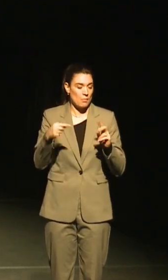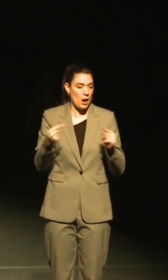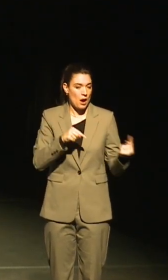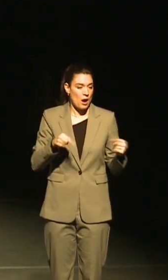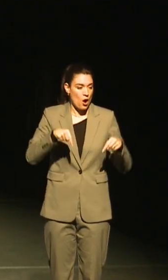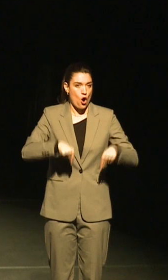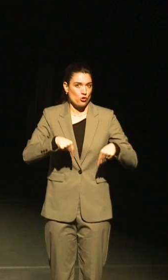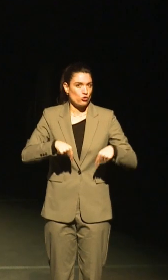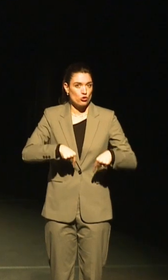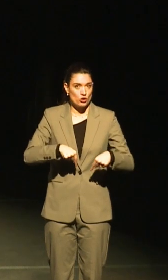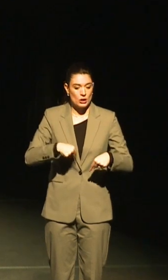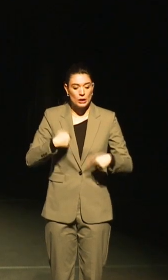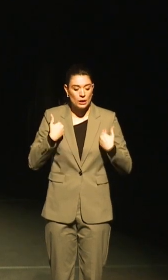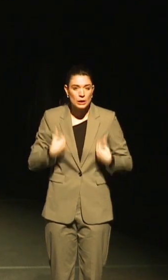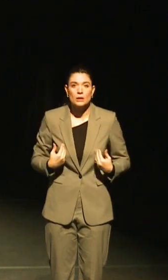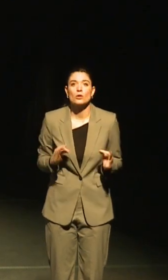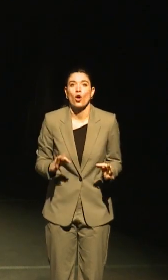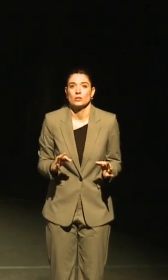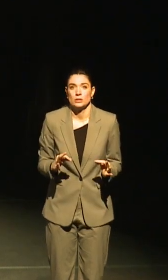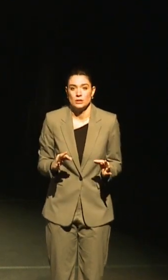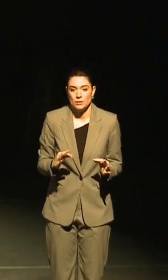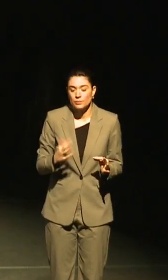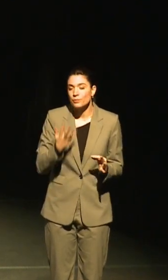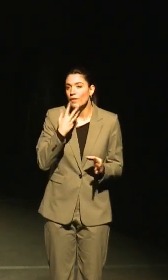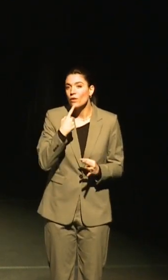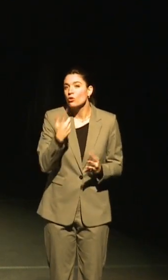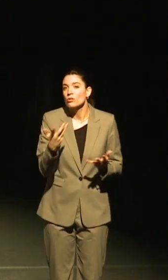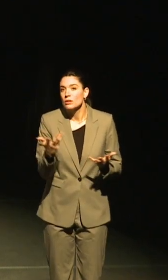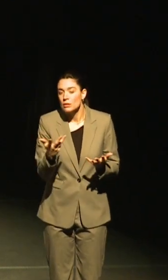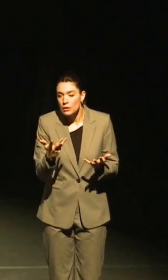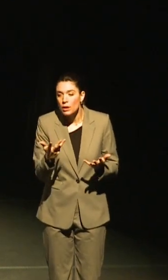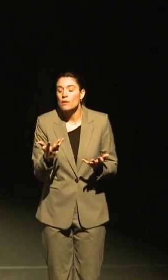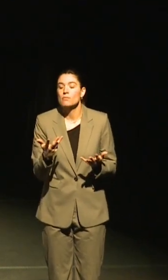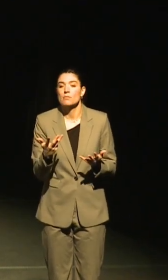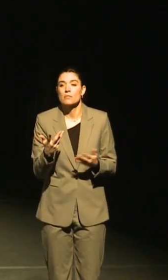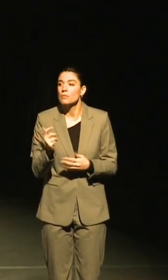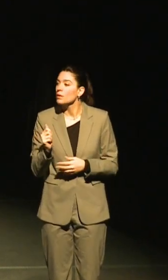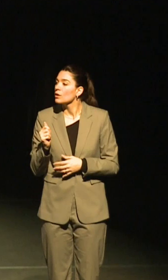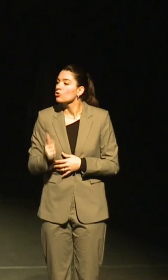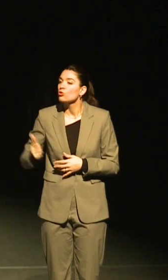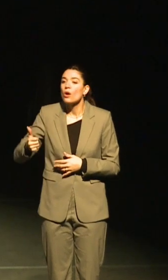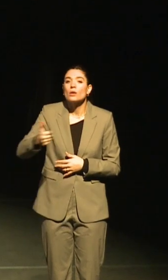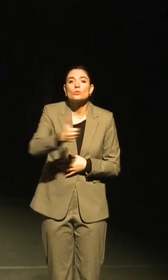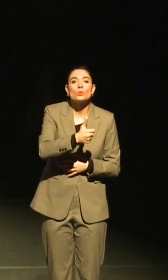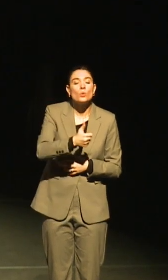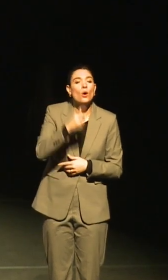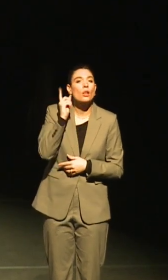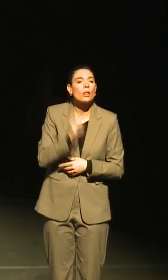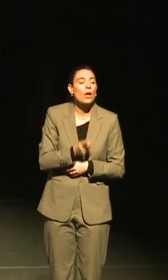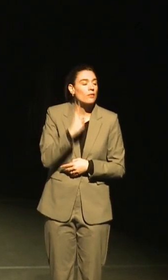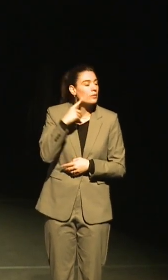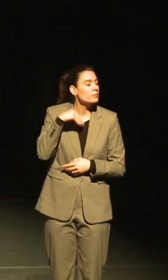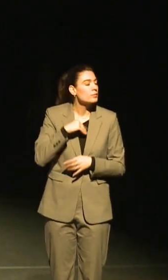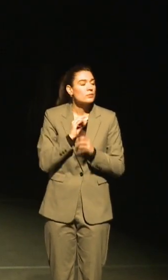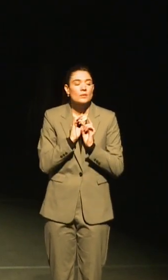oggi quindi questo lo dico per dire che ciascuno di noi dovrebbe sentirsi libero di essere quello